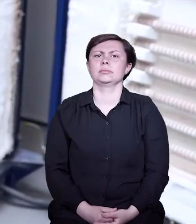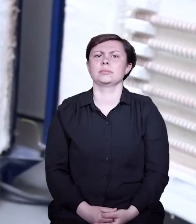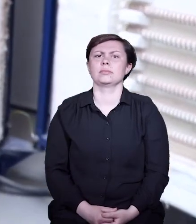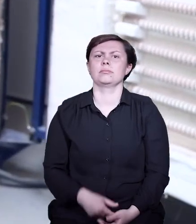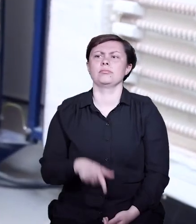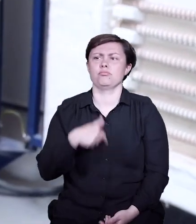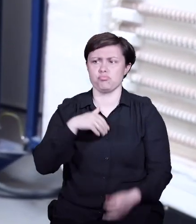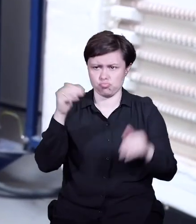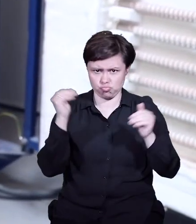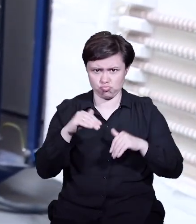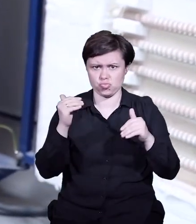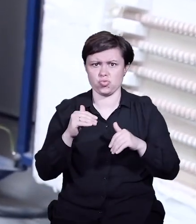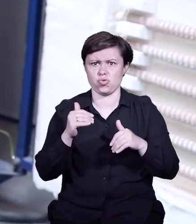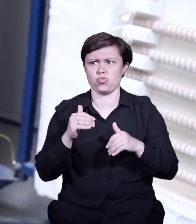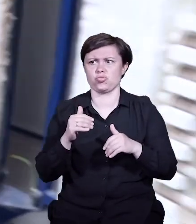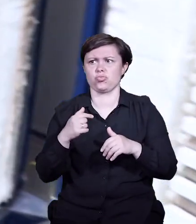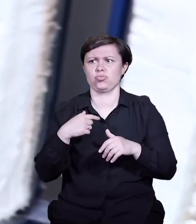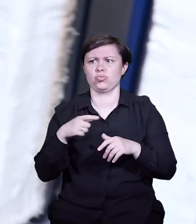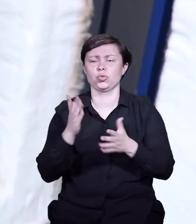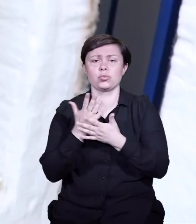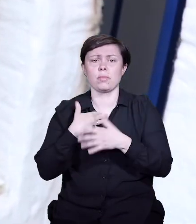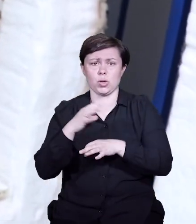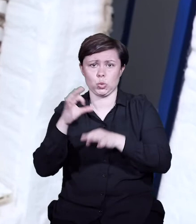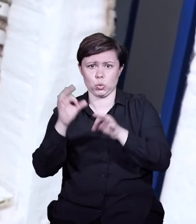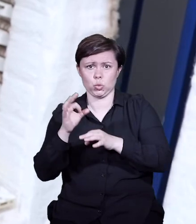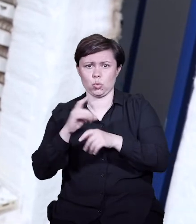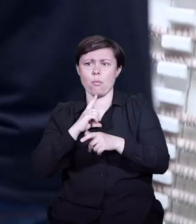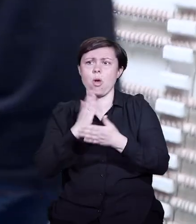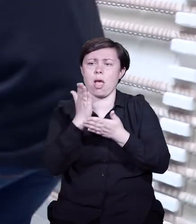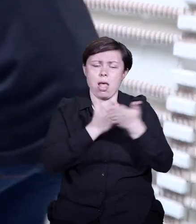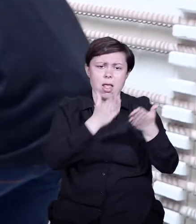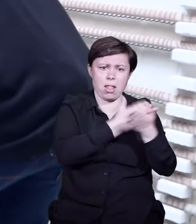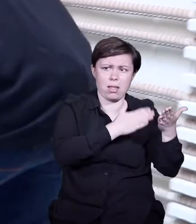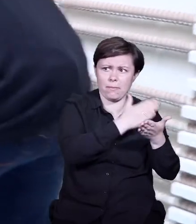do którego mogę prowadzić wysuszone już elementy.